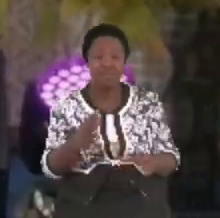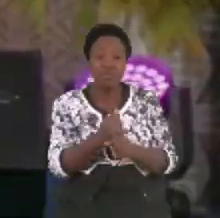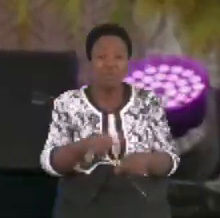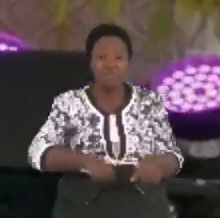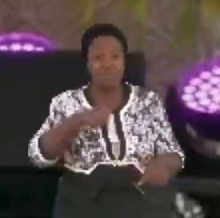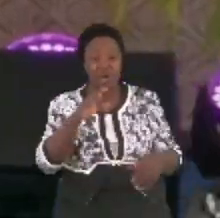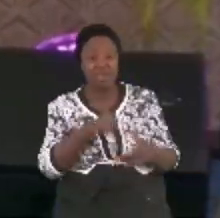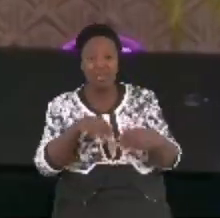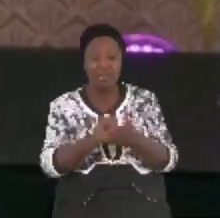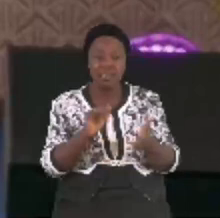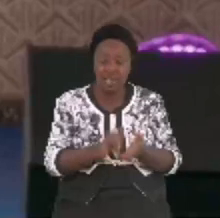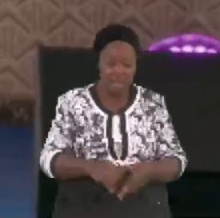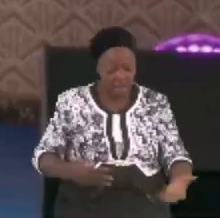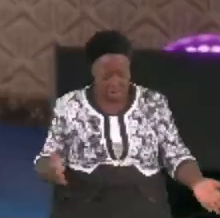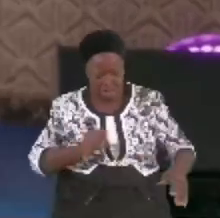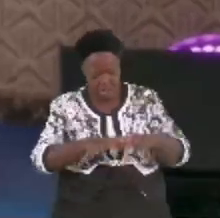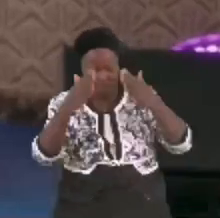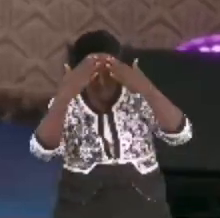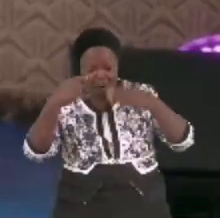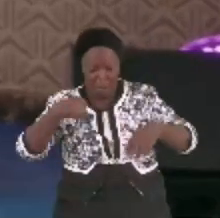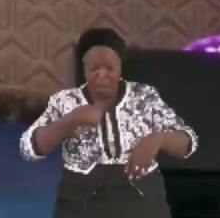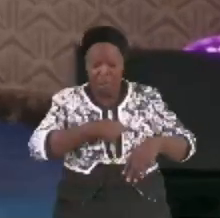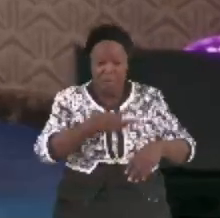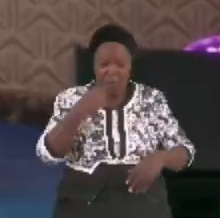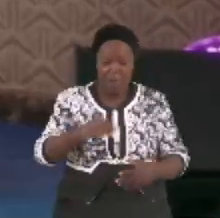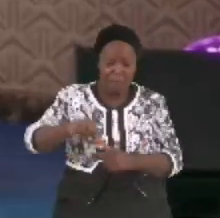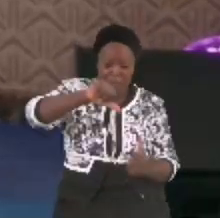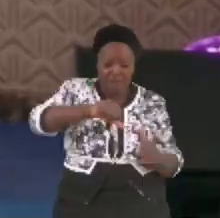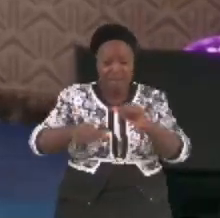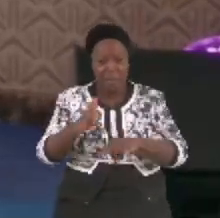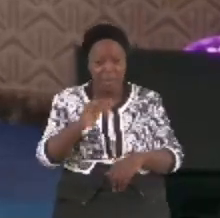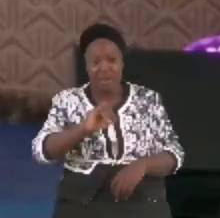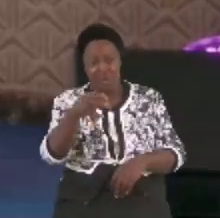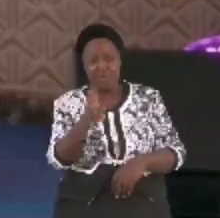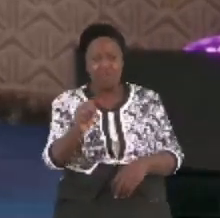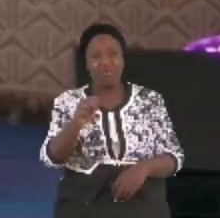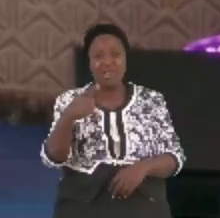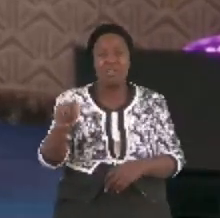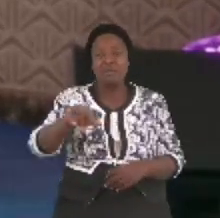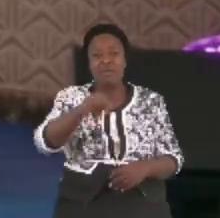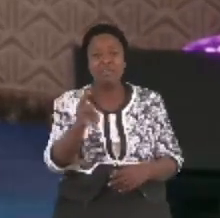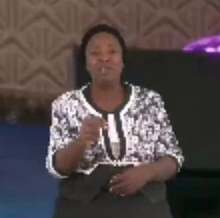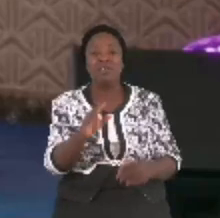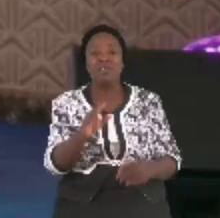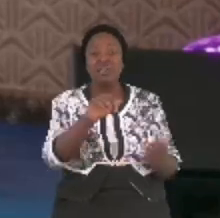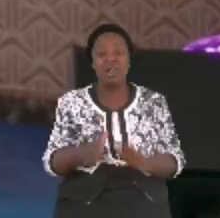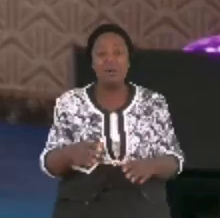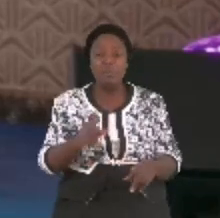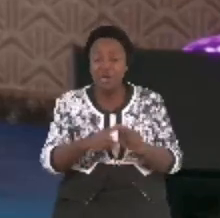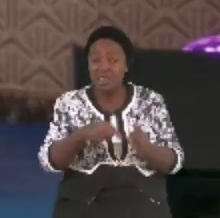fait que nous avons été baptisés par Jean, Jean-Baptiste. Et ils ont dit qu'ils n'ont jamais